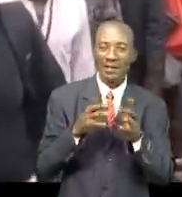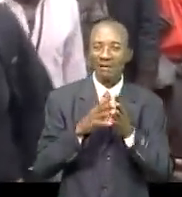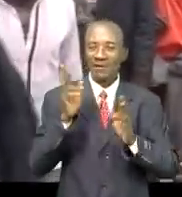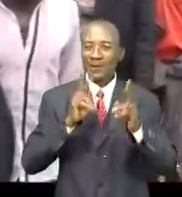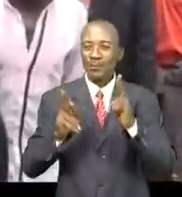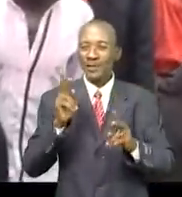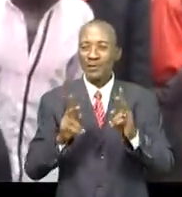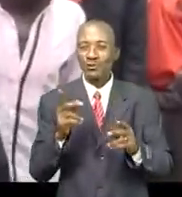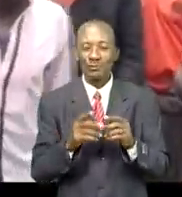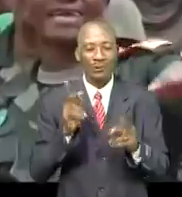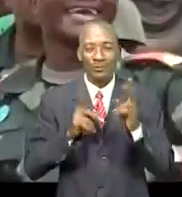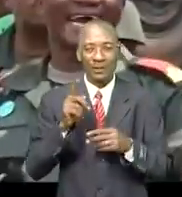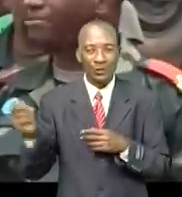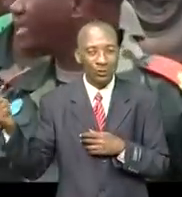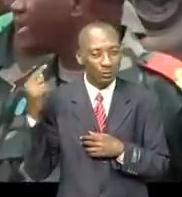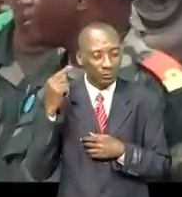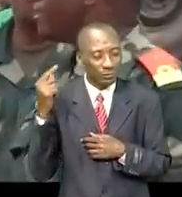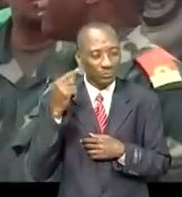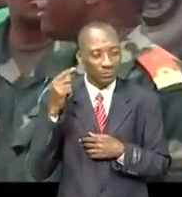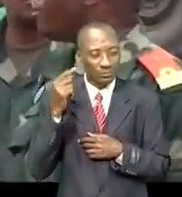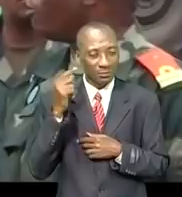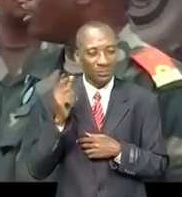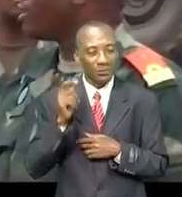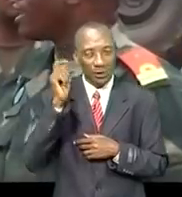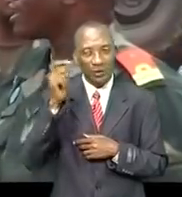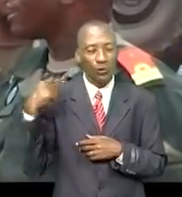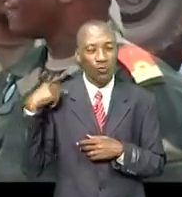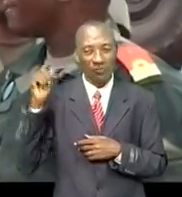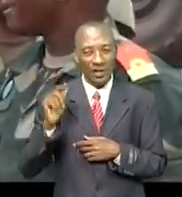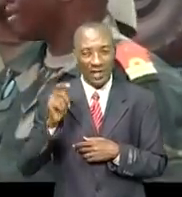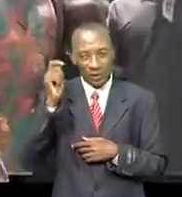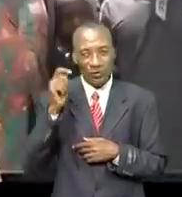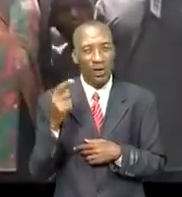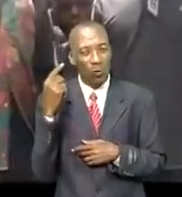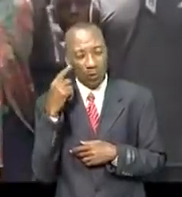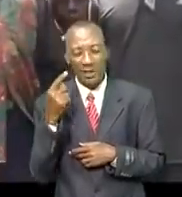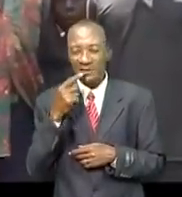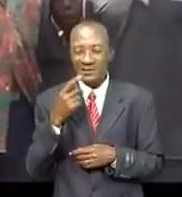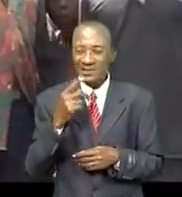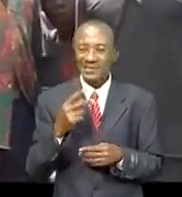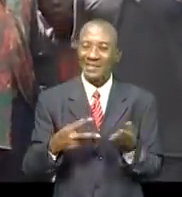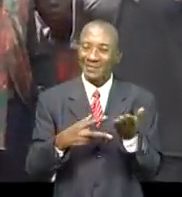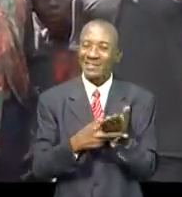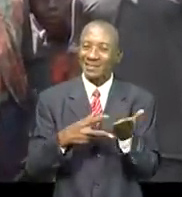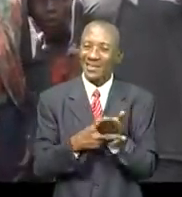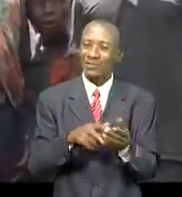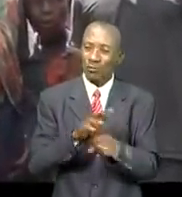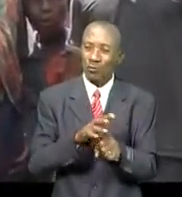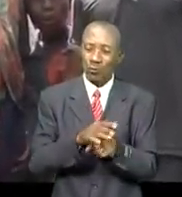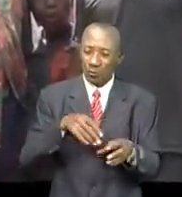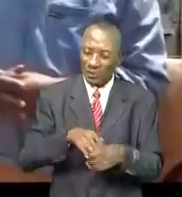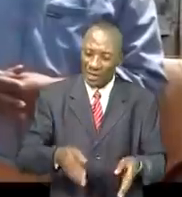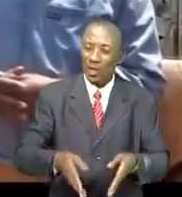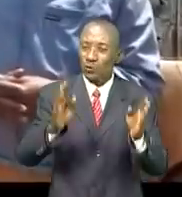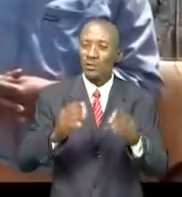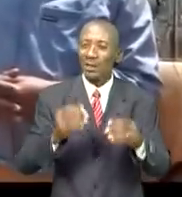lui soumettre ses doléances axées essentiellement sur la multiplicité des taxes et les tracasseries auxquelles elle fait face sur ce